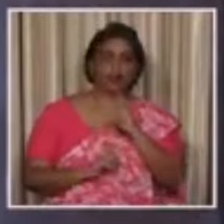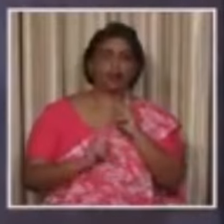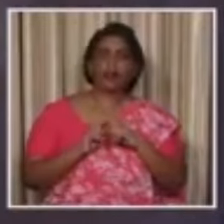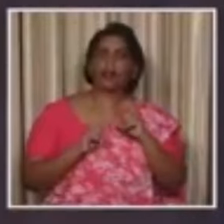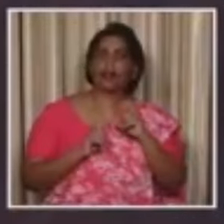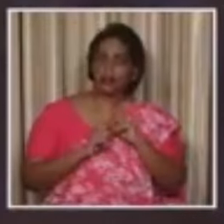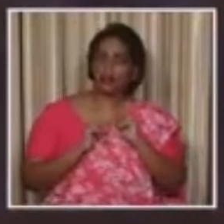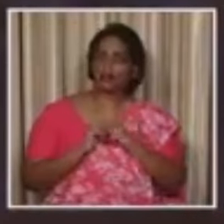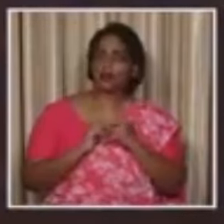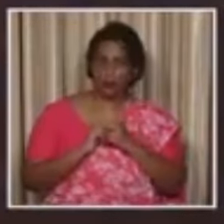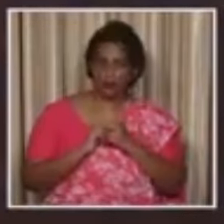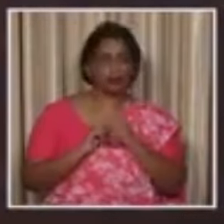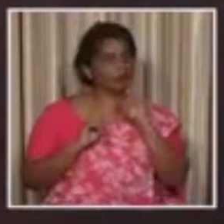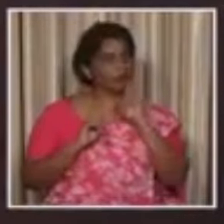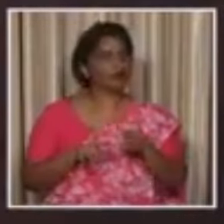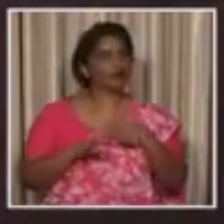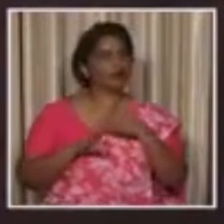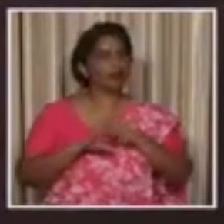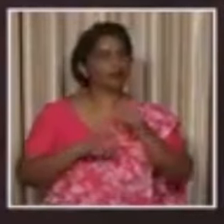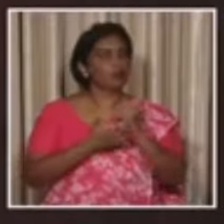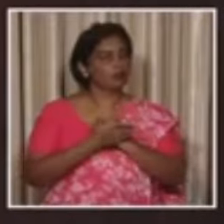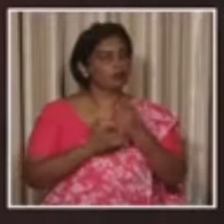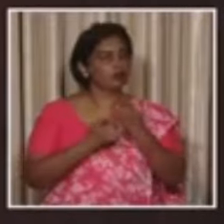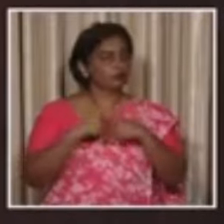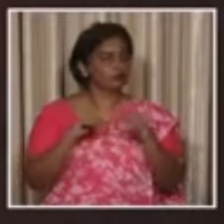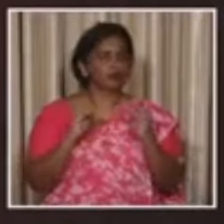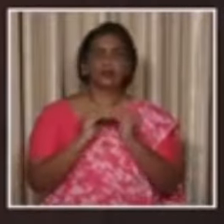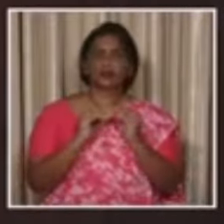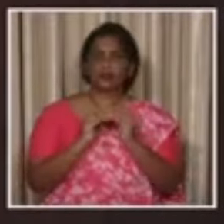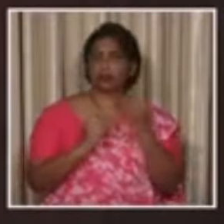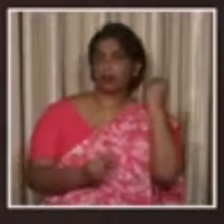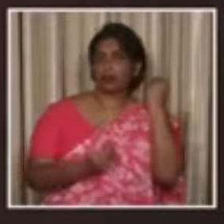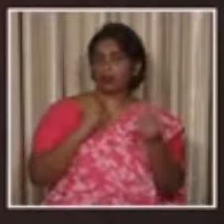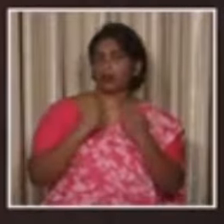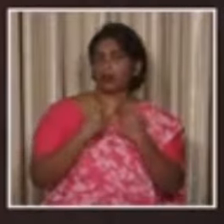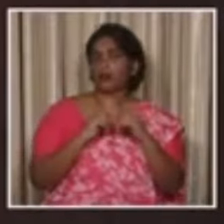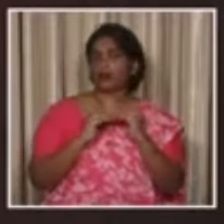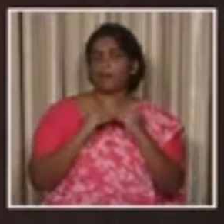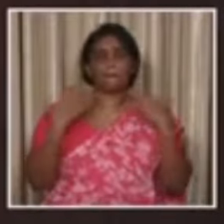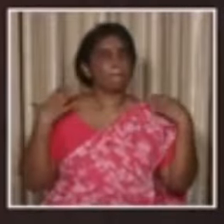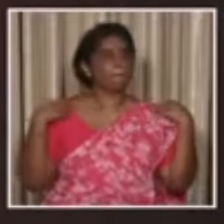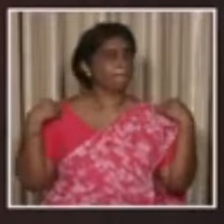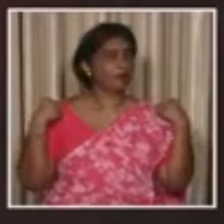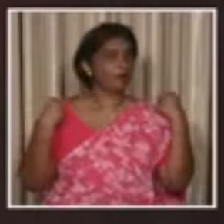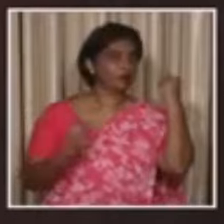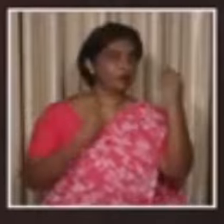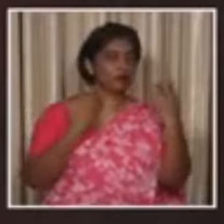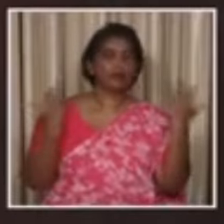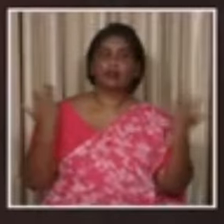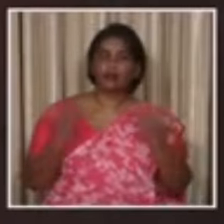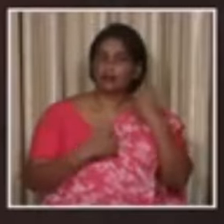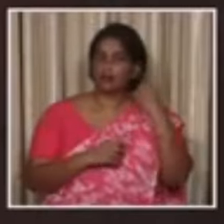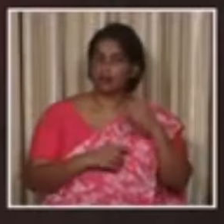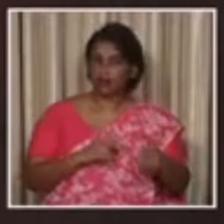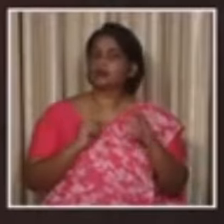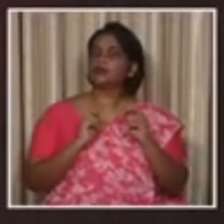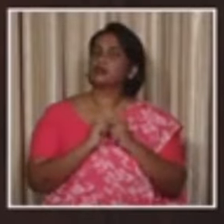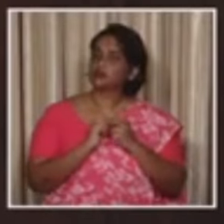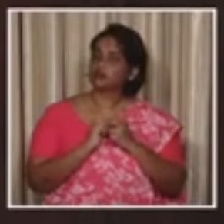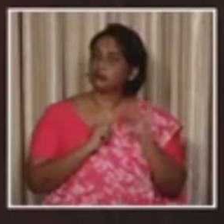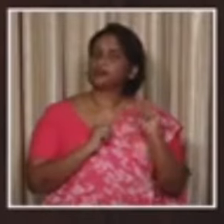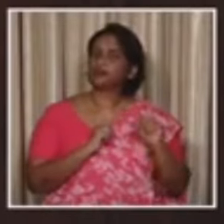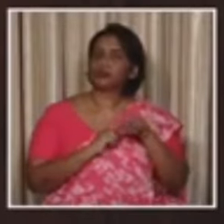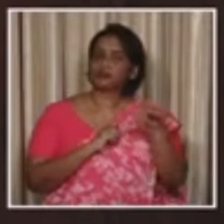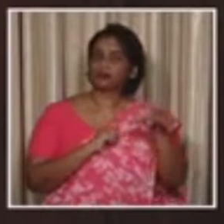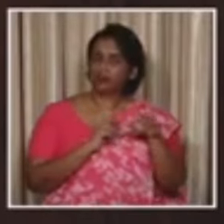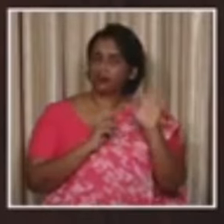අධ්‍යාපනයටත් බලපාන අධ්‍යාපනයේ අපේ සෑම පාසලකටම එකම විදිහේ වරප්‍රසාද නැත්නම් එකම විදිහේ පහසුකම් ලබා නොදීම නිසා කියන කාරණේ තුල